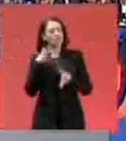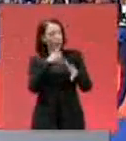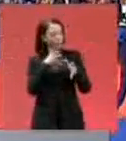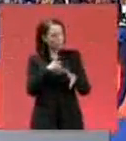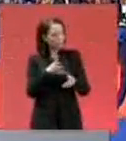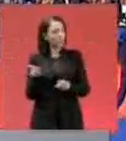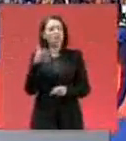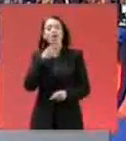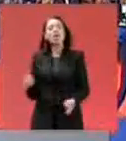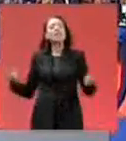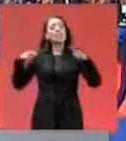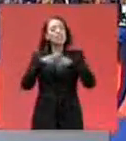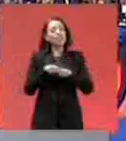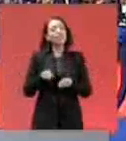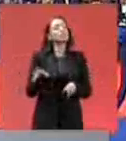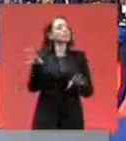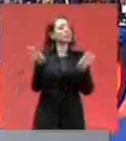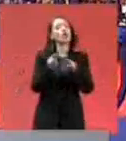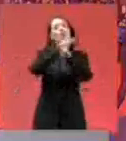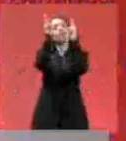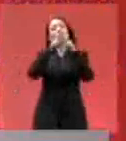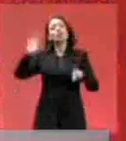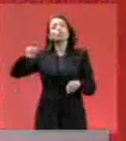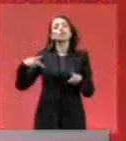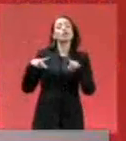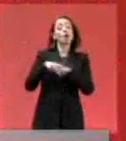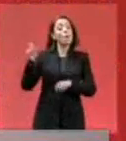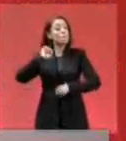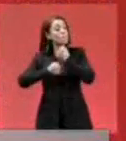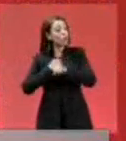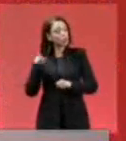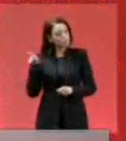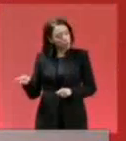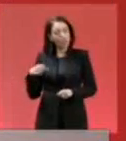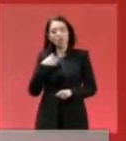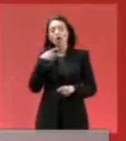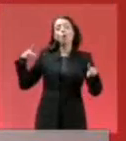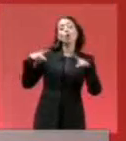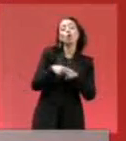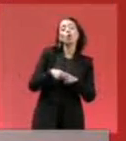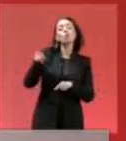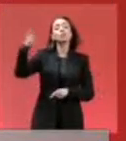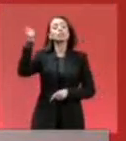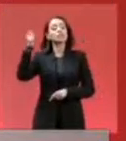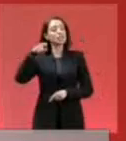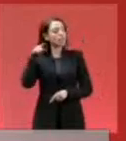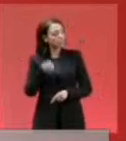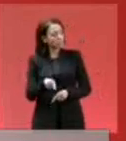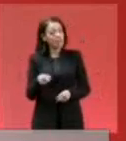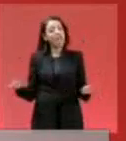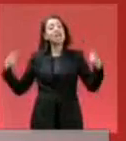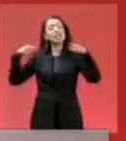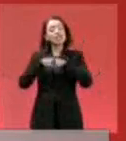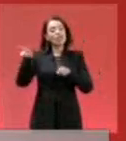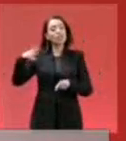την ταύτισή τους με το Διεθνές Νομισματικό Ταμείο, για την προσπάθειά τους να περικοπούν οι συντάξεις, για την ταύτισή τους με τον